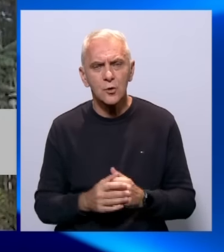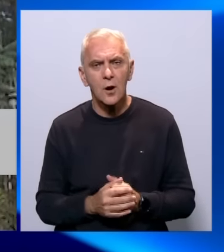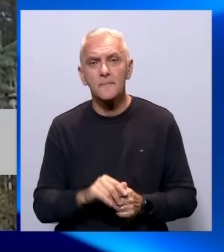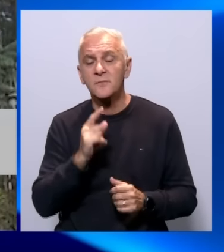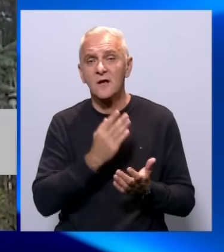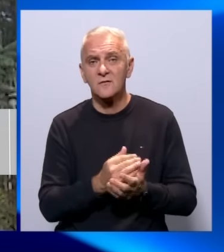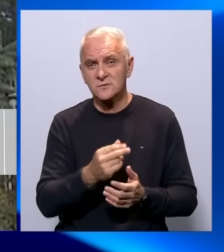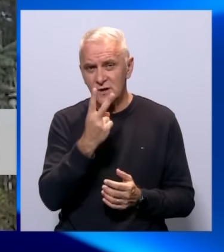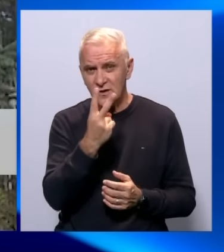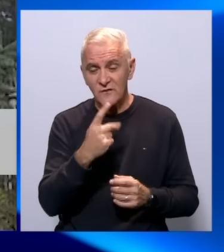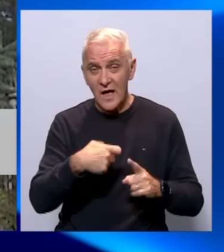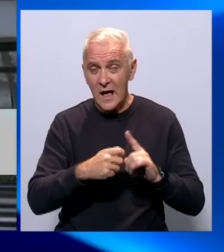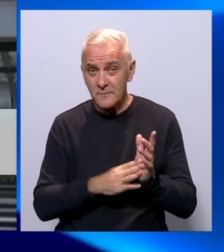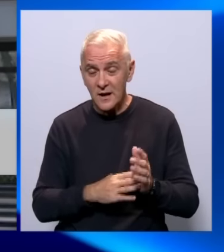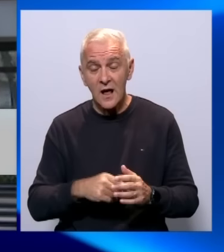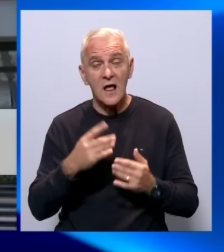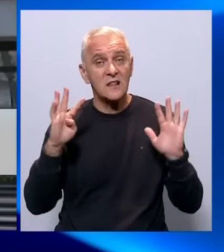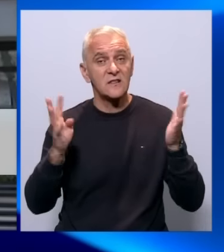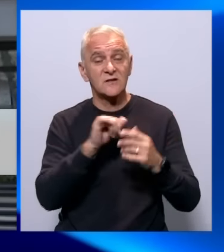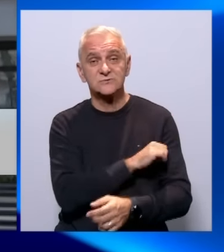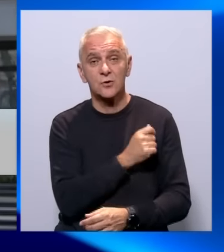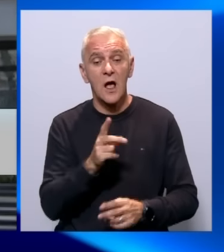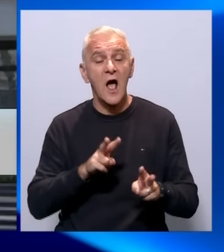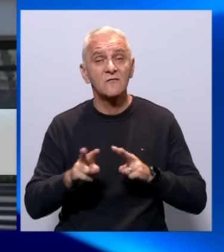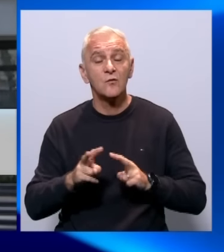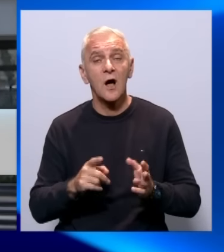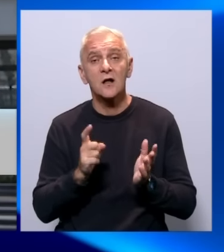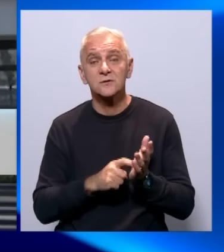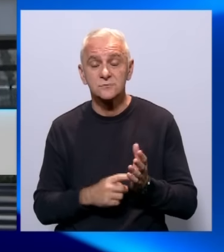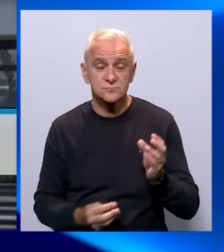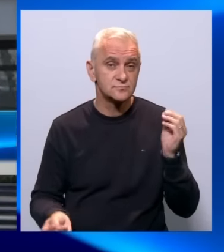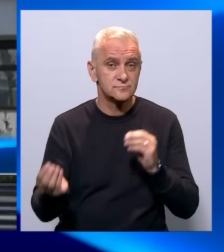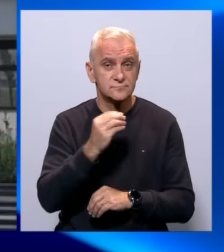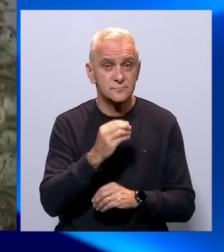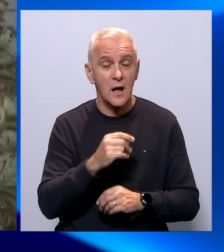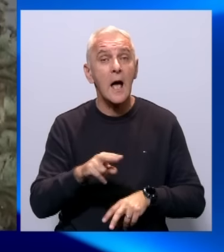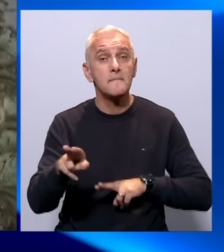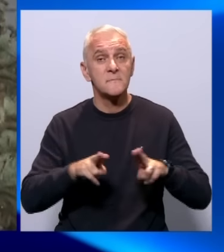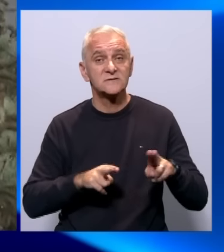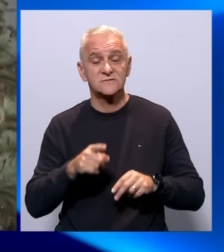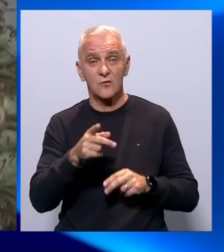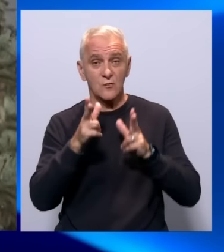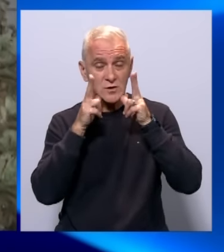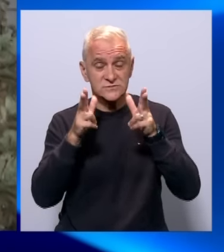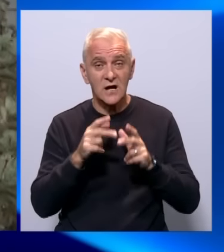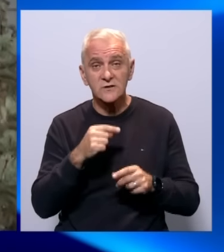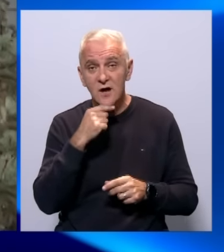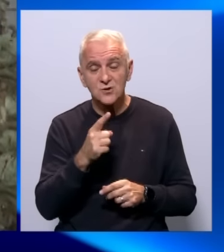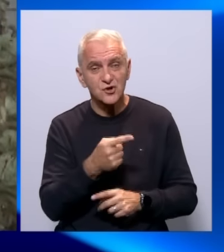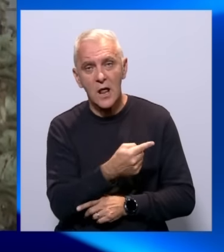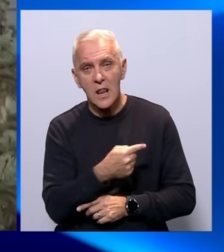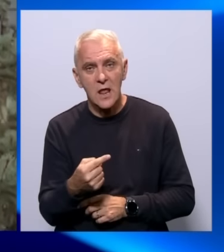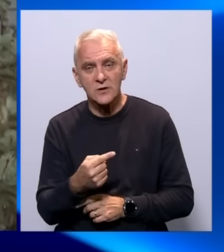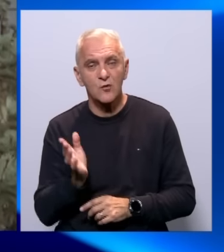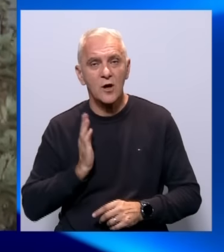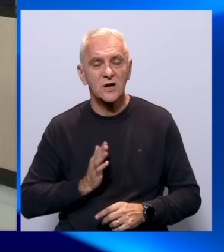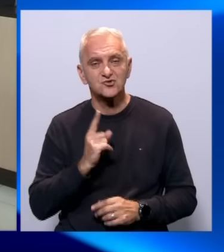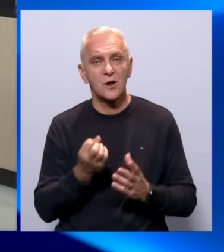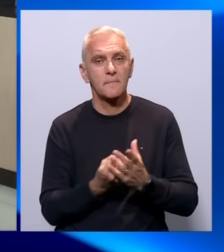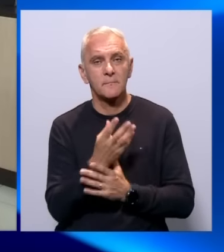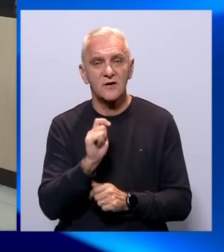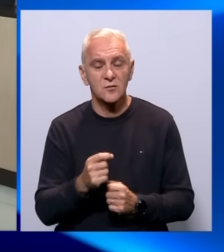2 marke već 19 godina. Advokati traže povećanje na 3, dok su ranije u ministarstvu za ovaj zahtjev isticali da bi se negativno odrazio na građane i